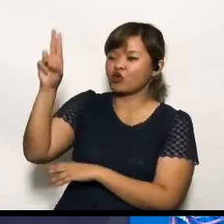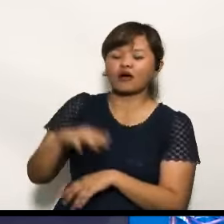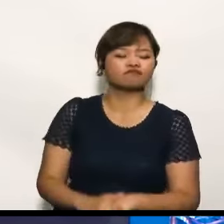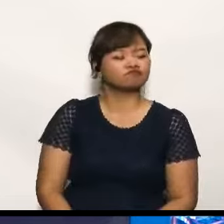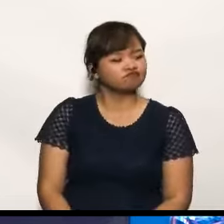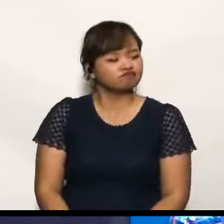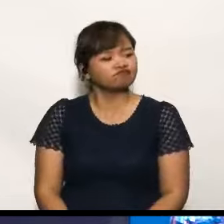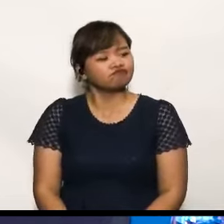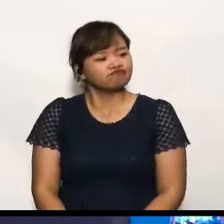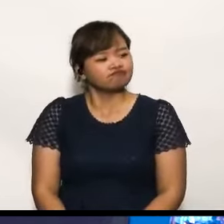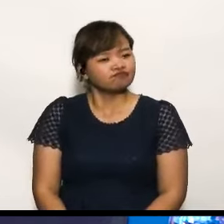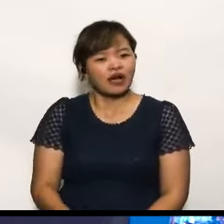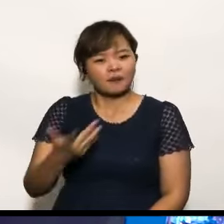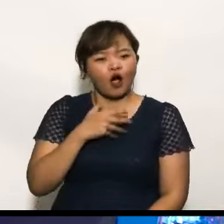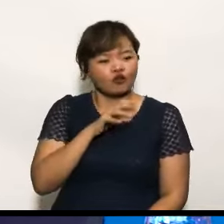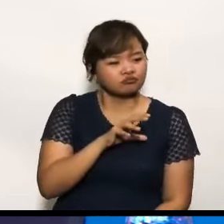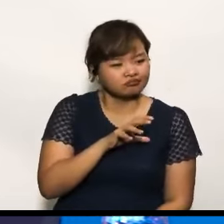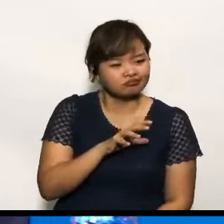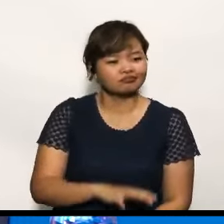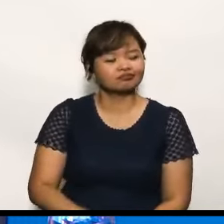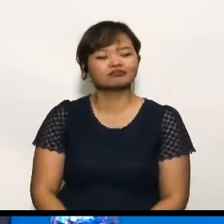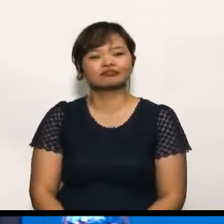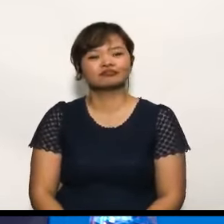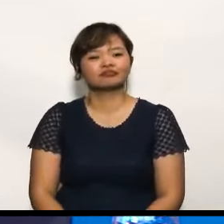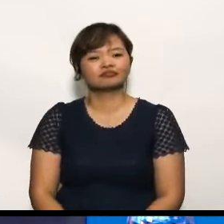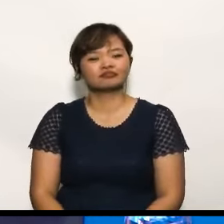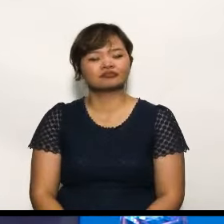Terus mereka agak mau ngegas dikit.